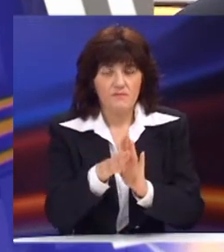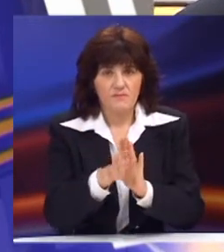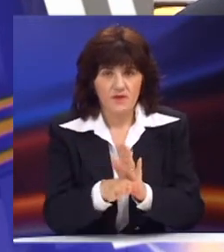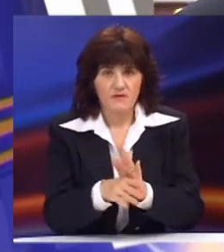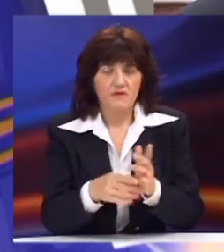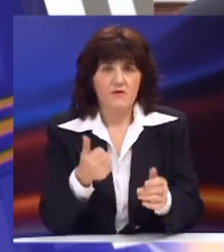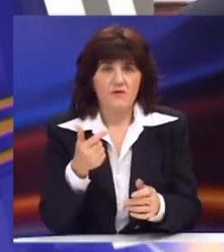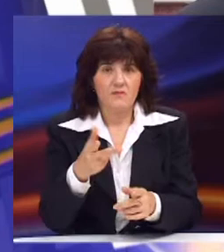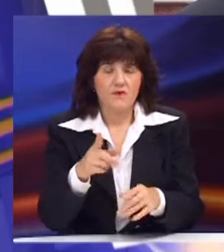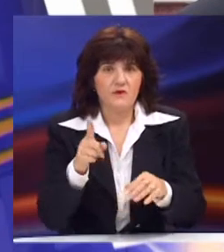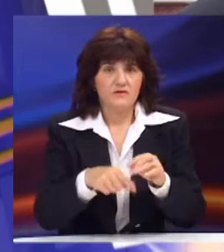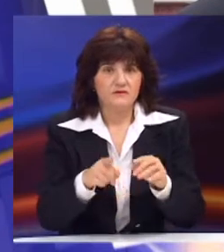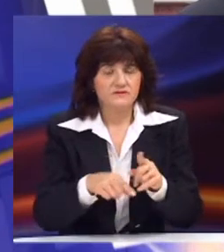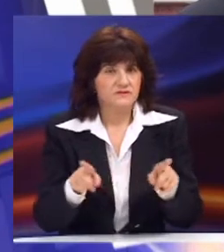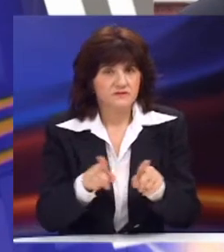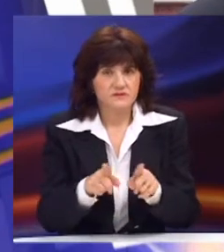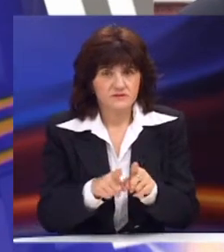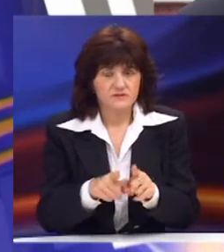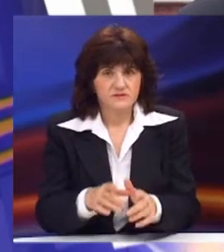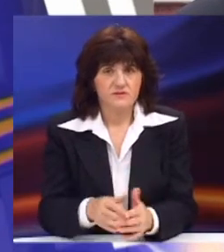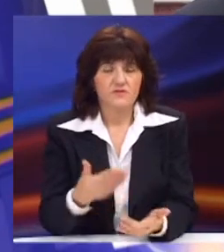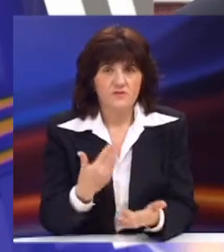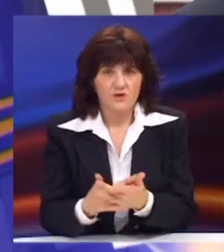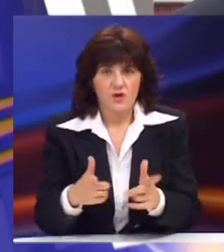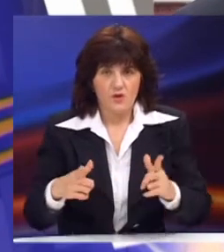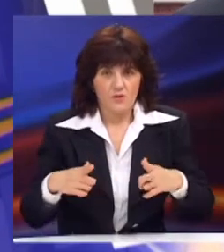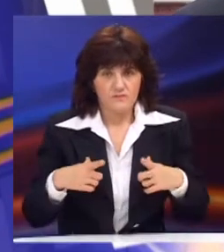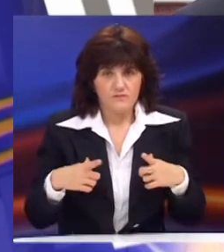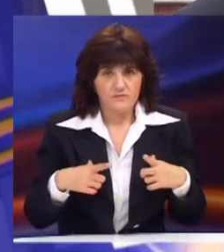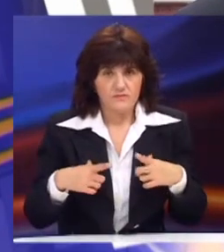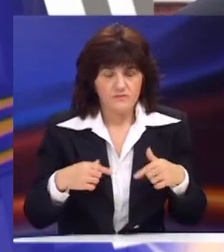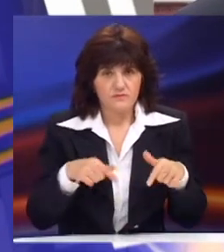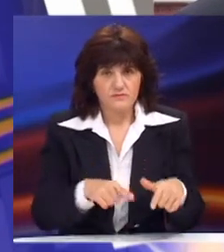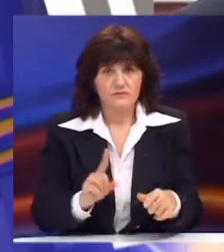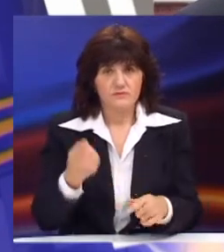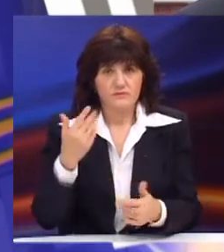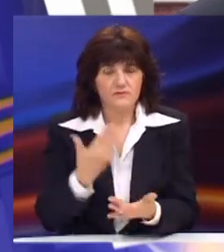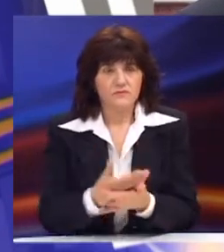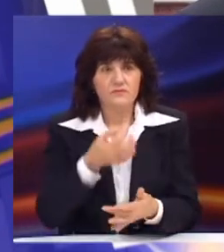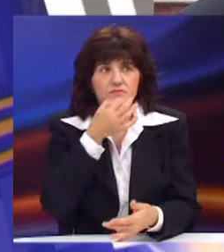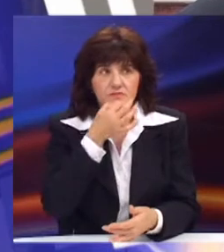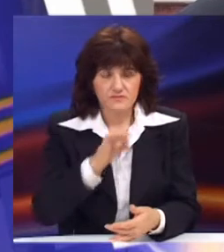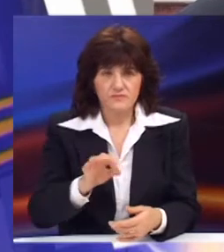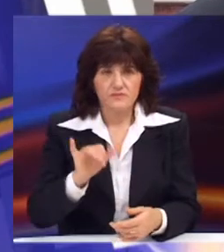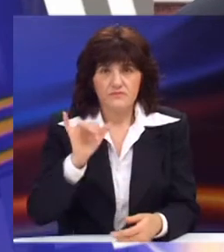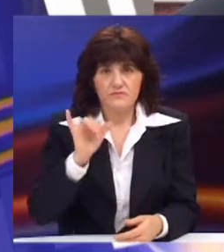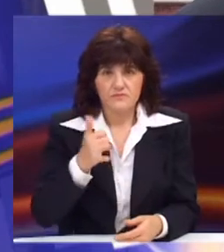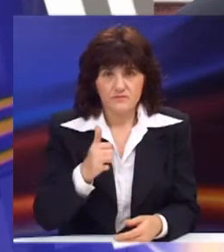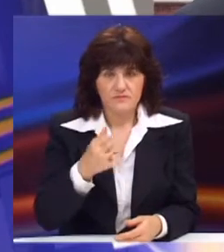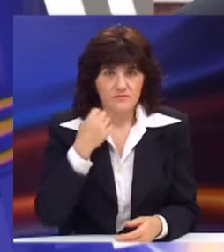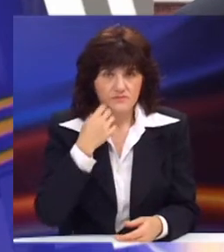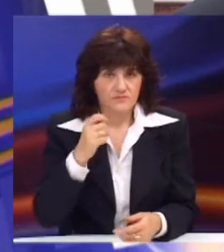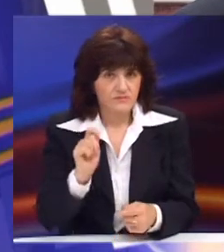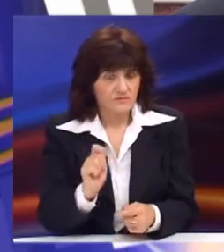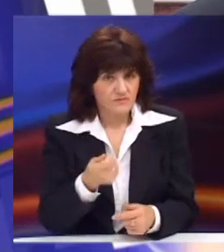sve manji i manji i da je broj prekršaja u znatnom padu. Tako da očekujemo da će taj rezultat biti još bolji i